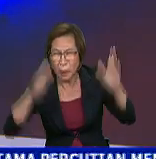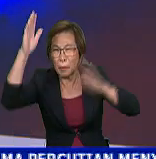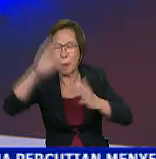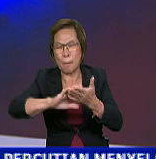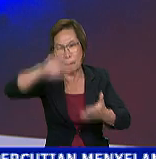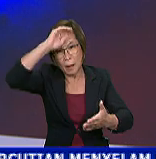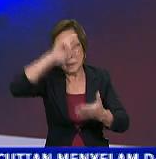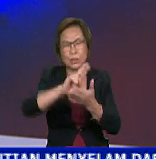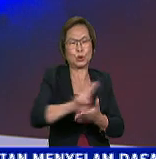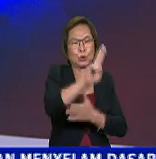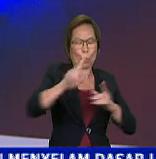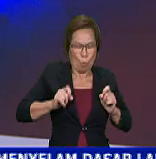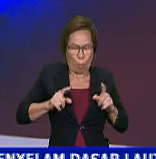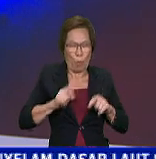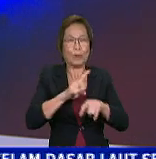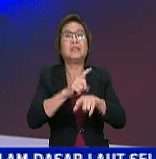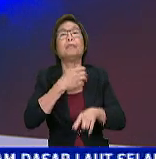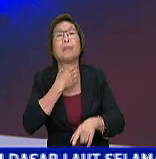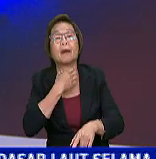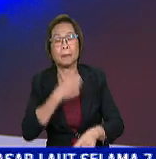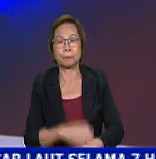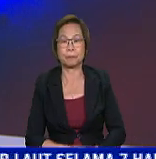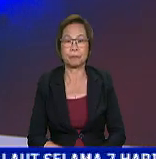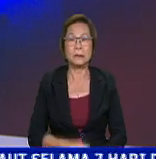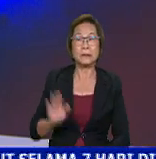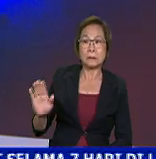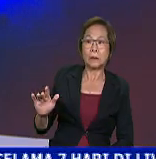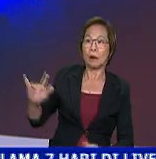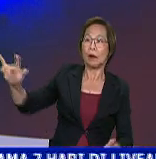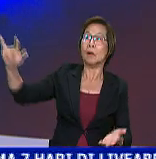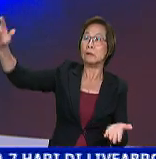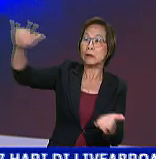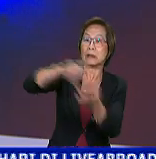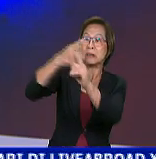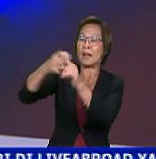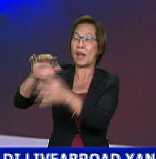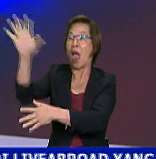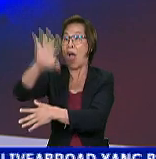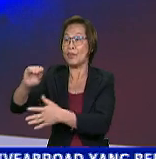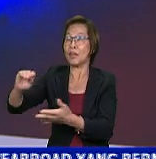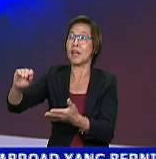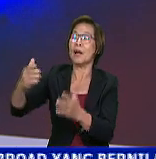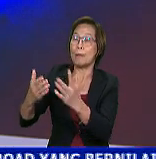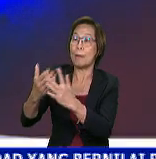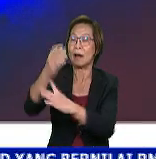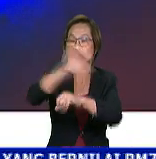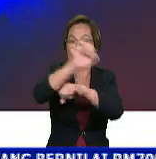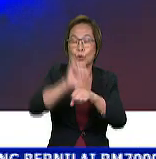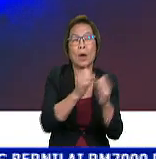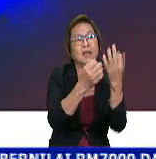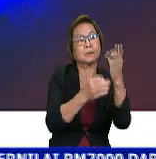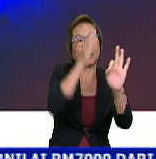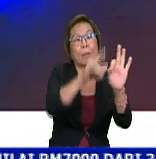di sebuah universiti swasta di Ipoh, Perak. Dia tiba dari Afrika Selatan melalui Singapura 19 November